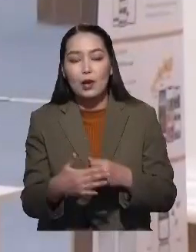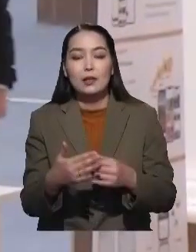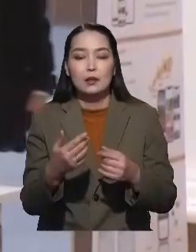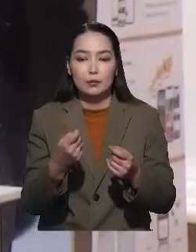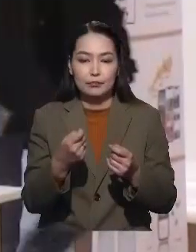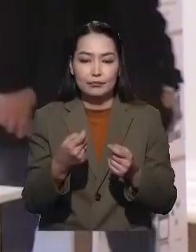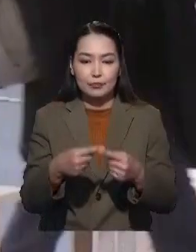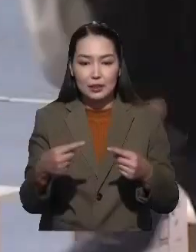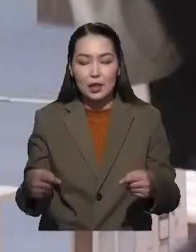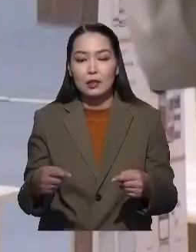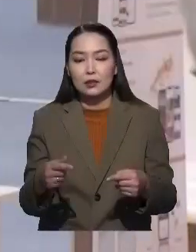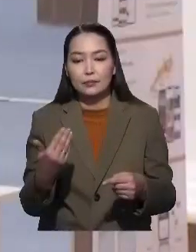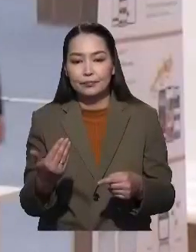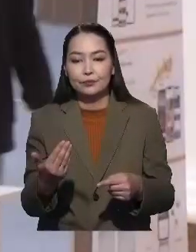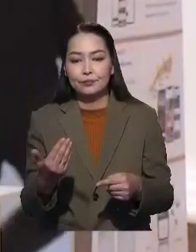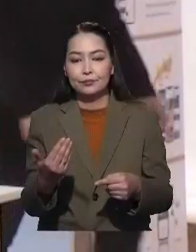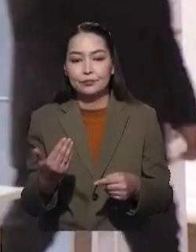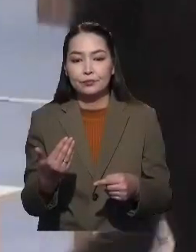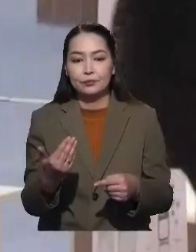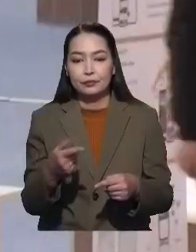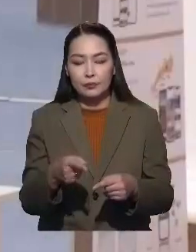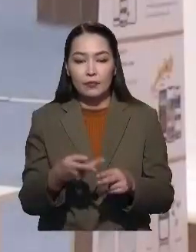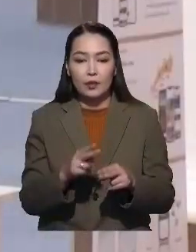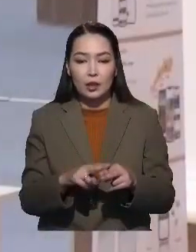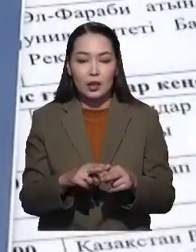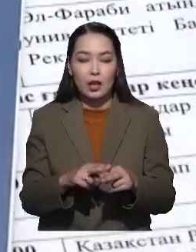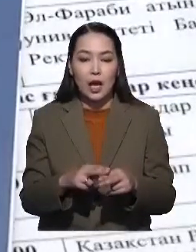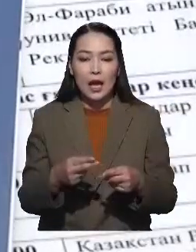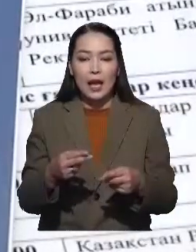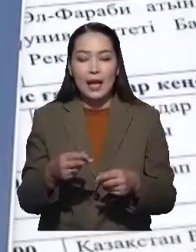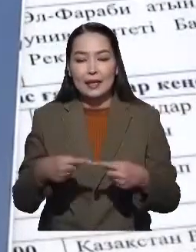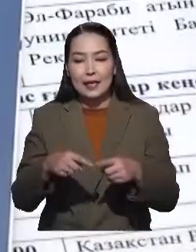да осы кеңестің филиалдары ашылайын деп жатыр.